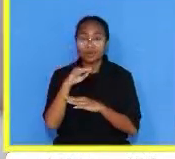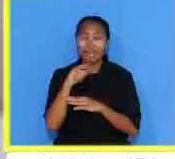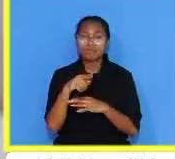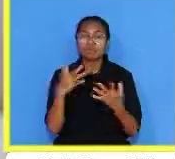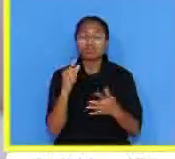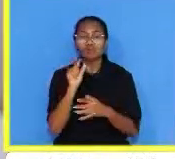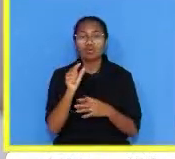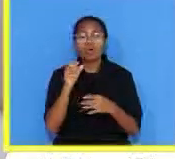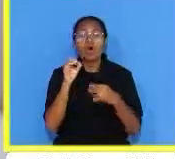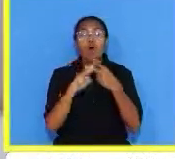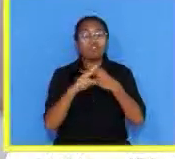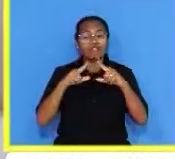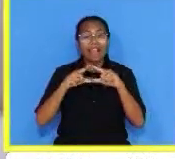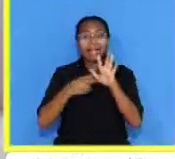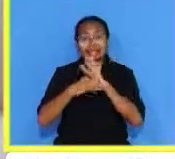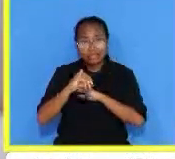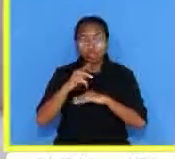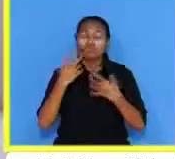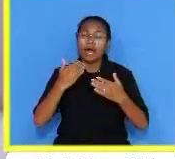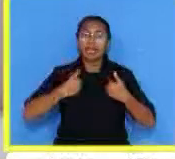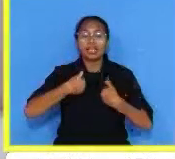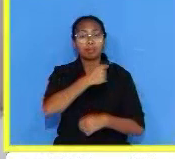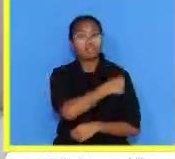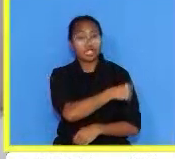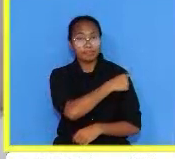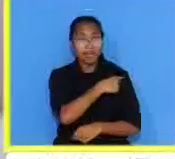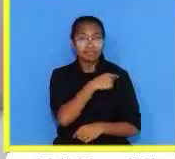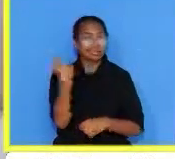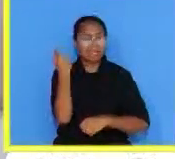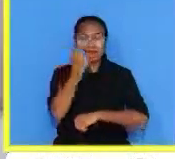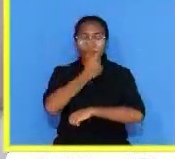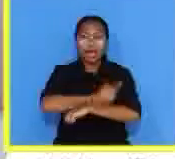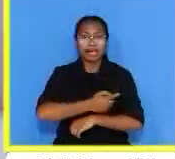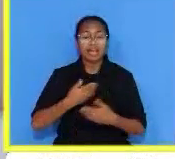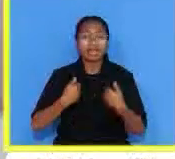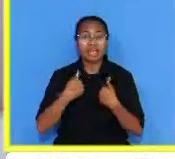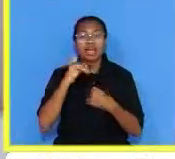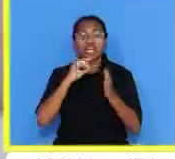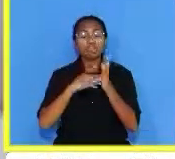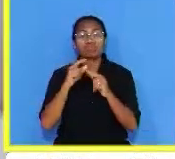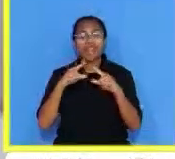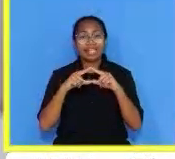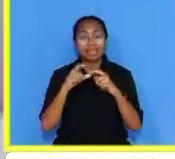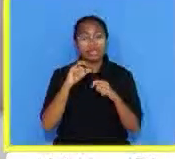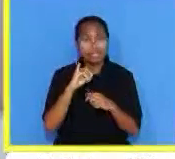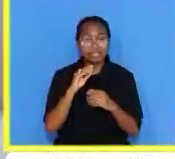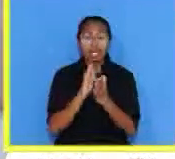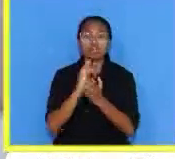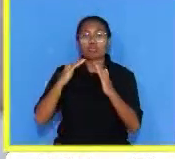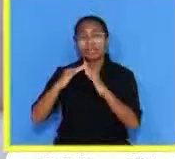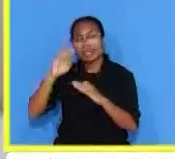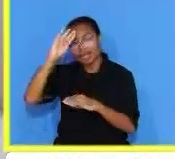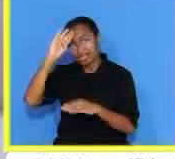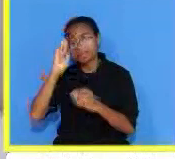yang offline juga itu tersedia di puskesmas, ada hari-hari pelaksanaan imunisasi, juga di rumah